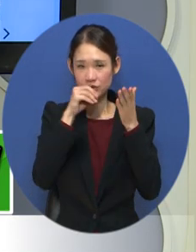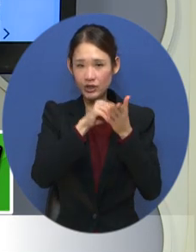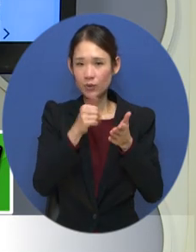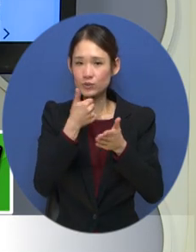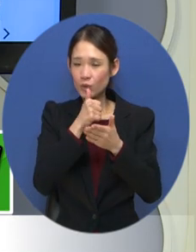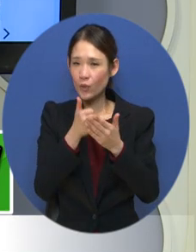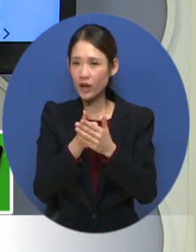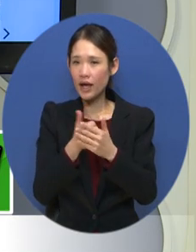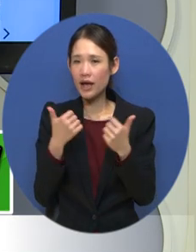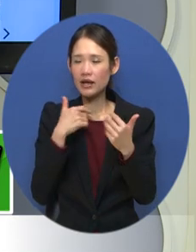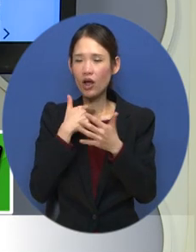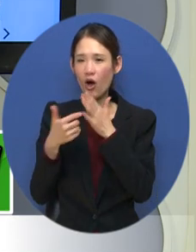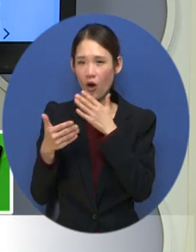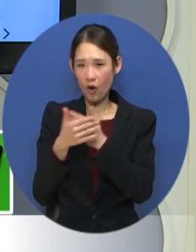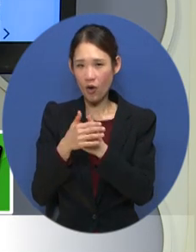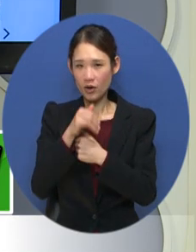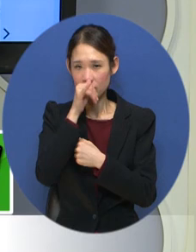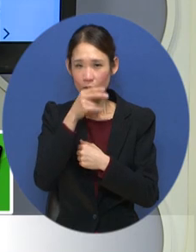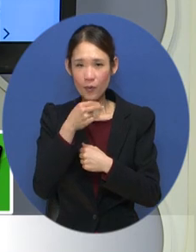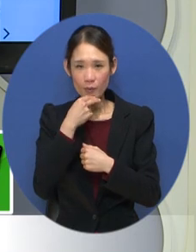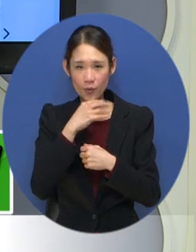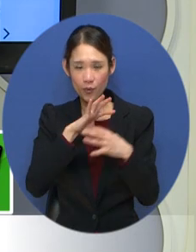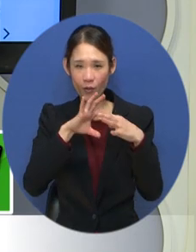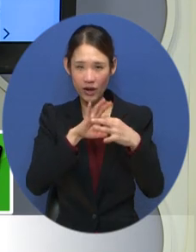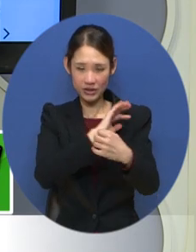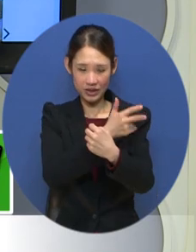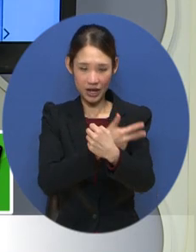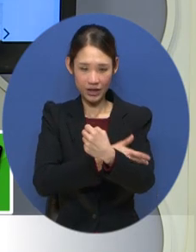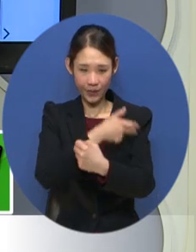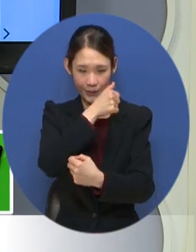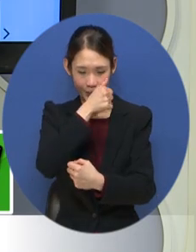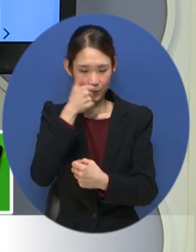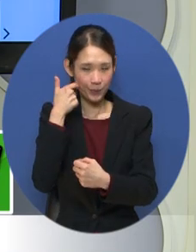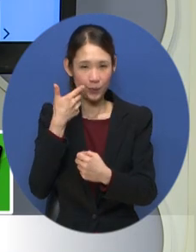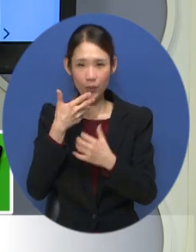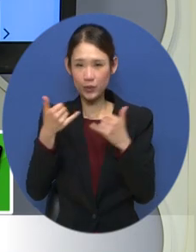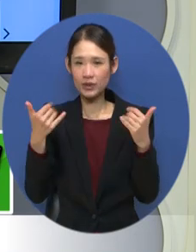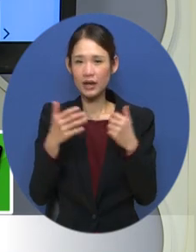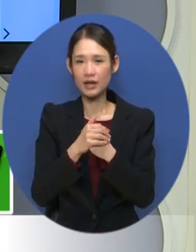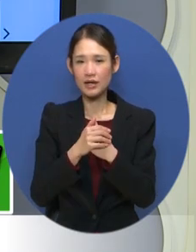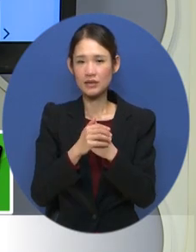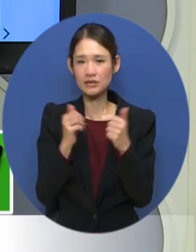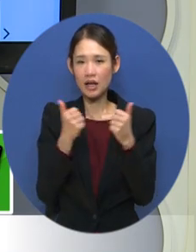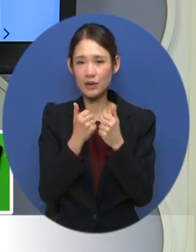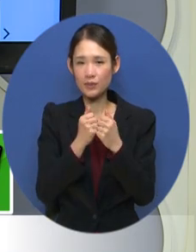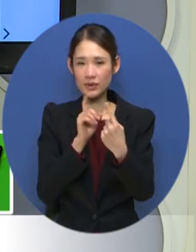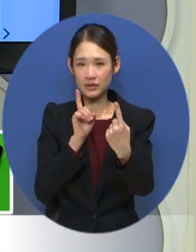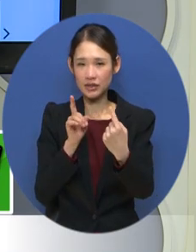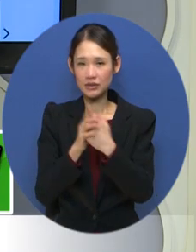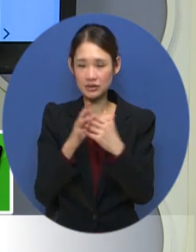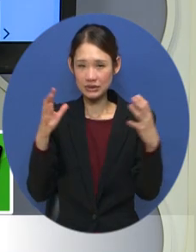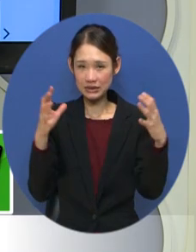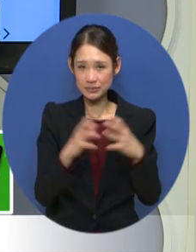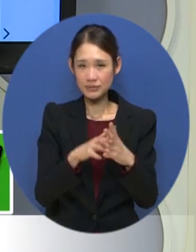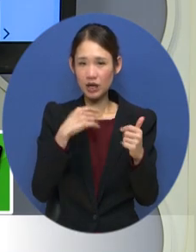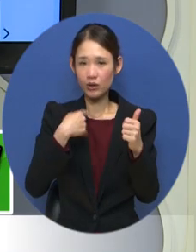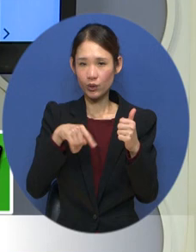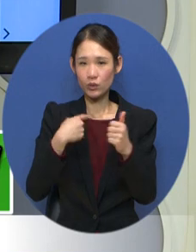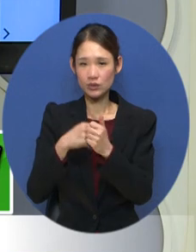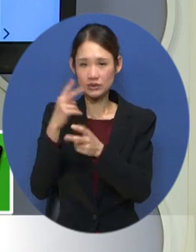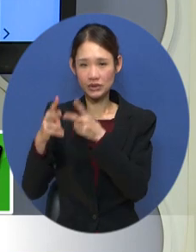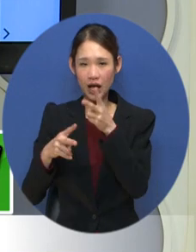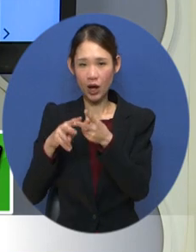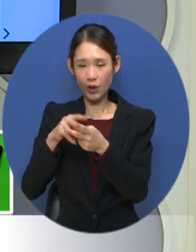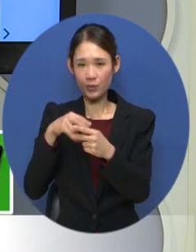와 관련 자격증 보유자를 선발했습니다 상담원을 대상으로 집합 교육과 석 지침 교육